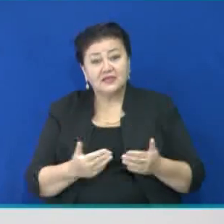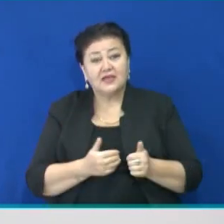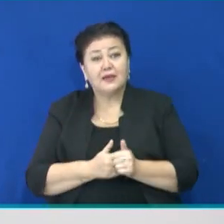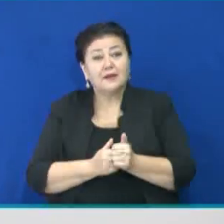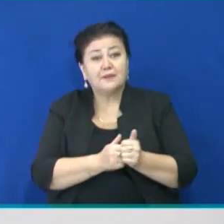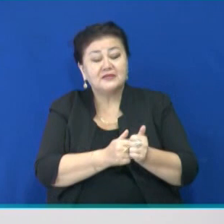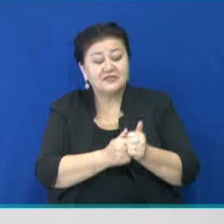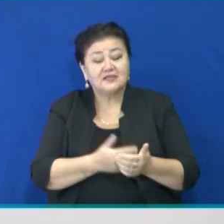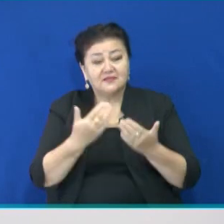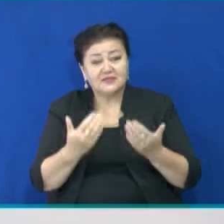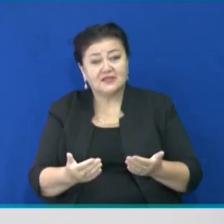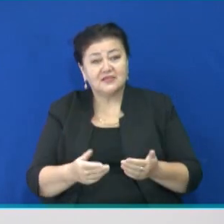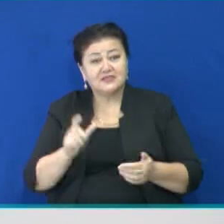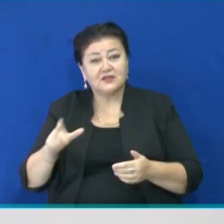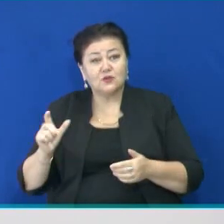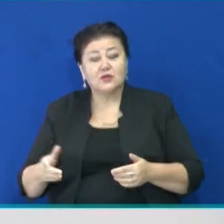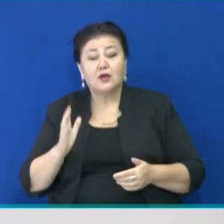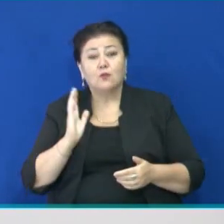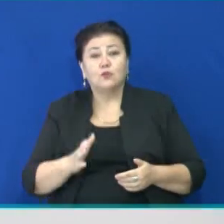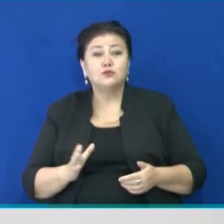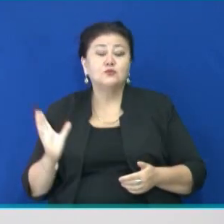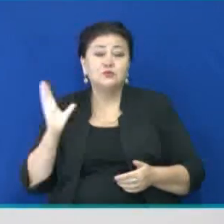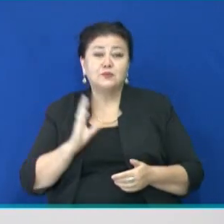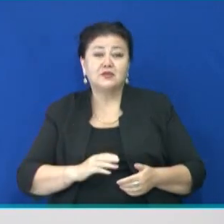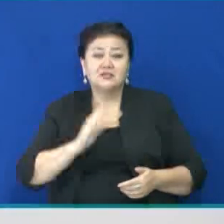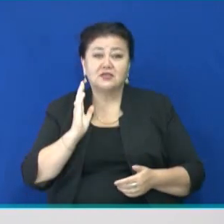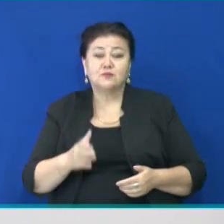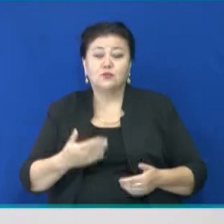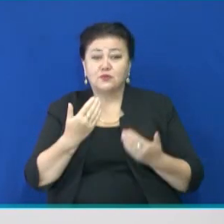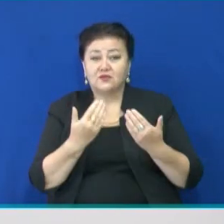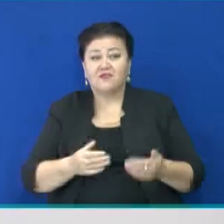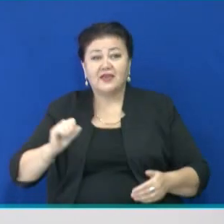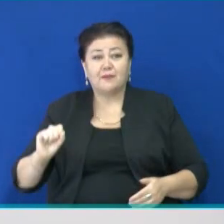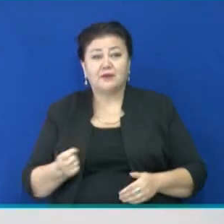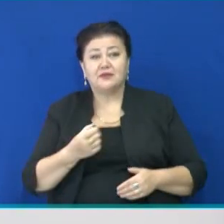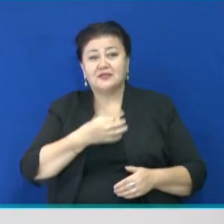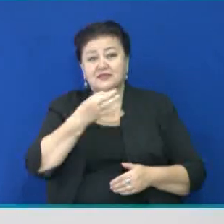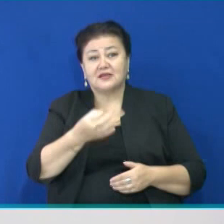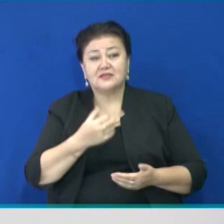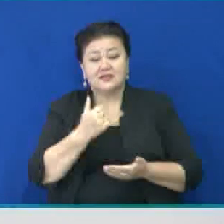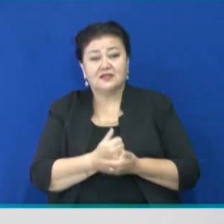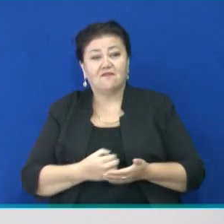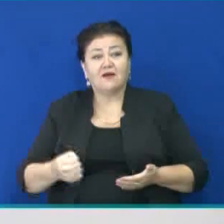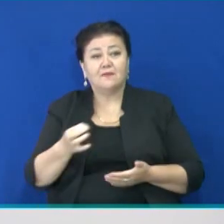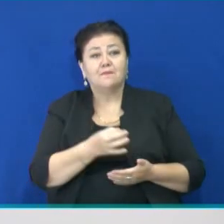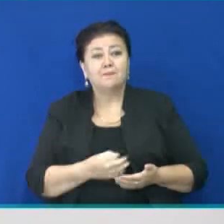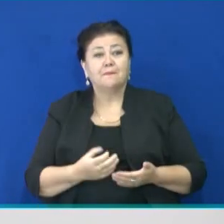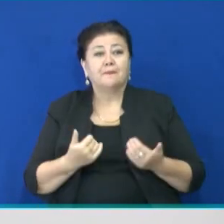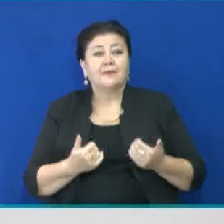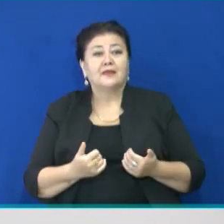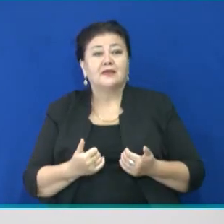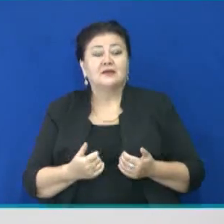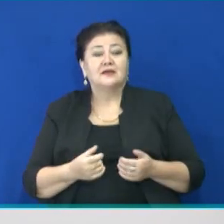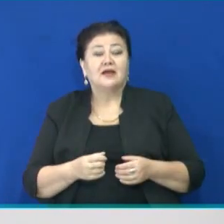кеніңді дәлелдеп келесің. Жеңісің құтты болсын деп облыс басшысы өз құттықтауын жеткізді. Абай өңірін айтыс өнерінің